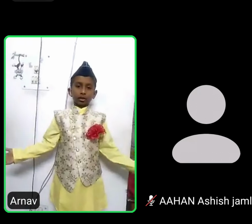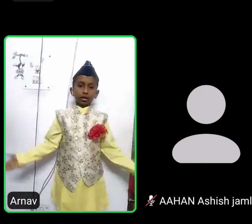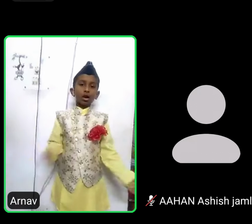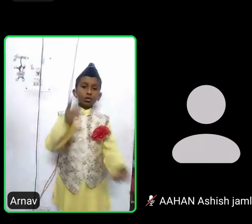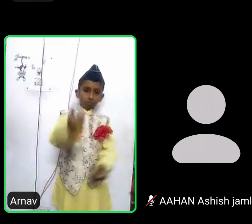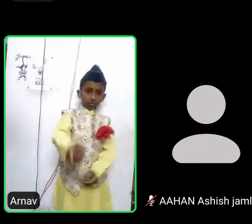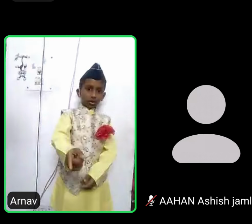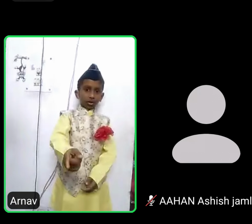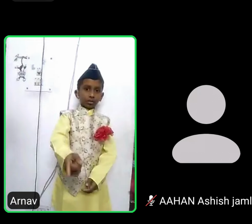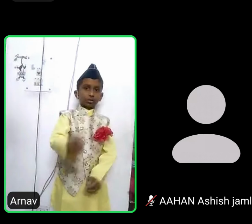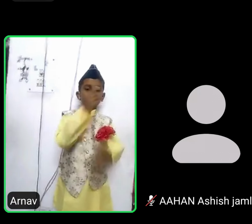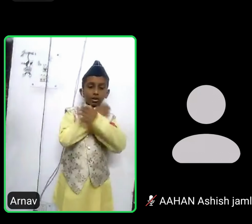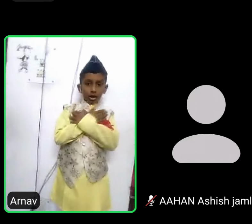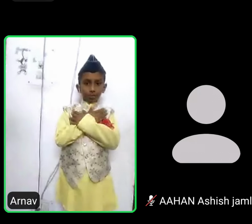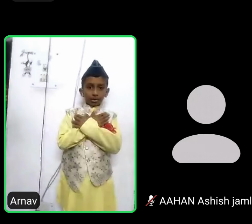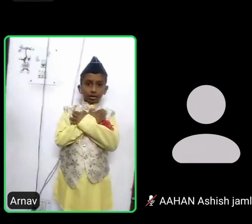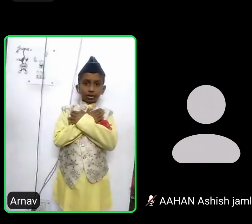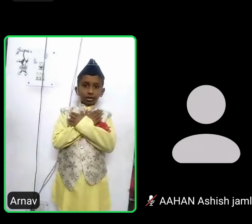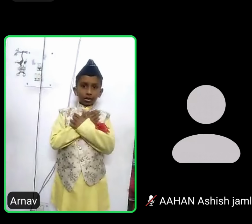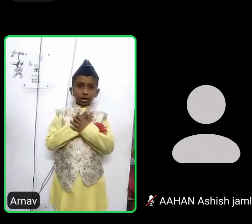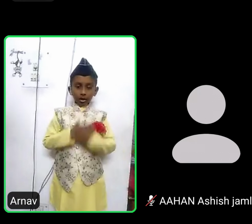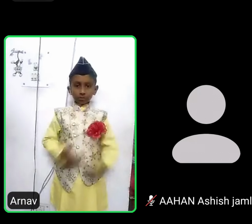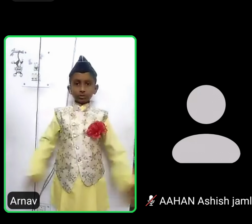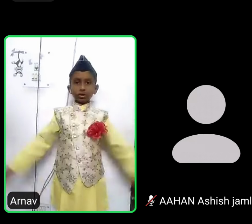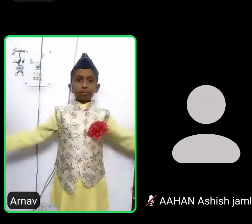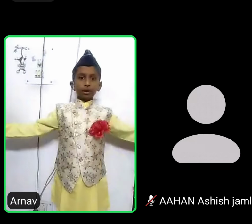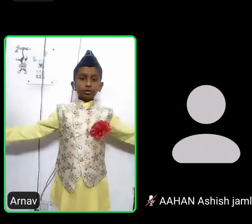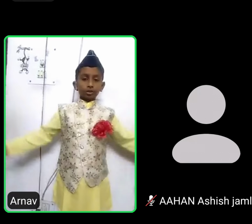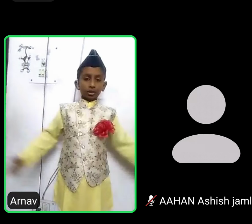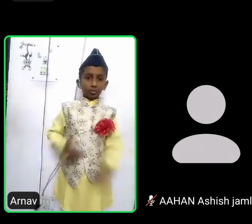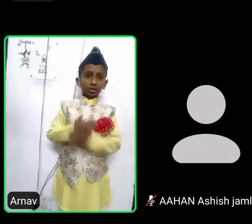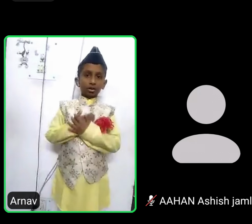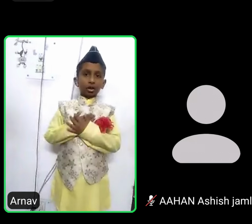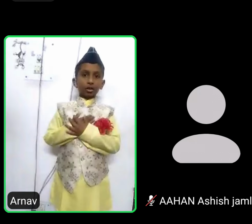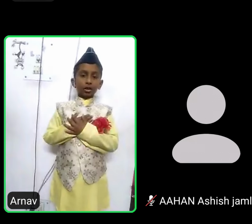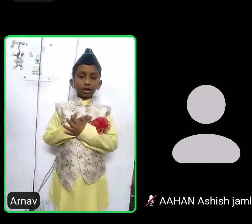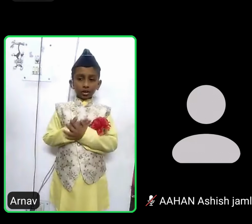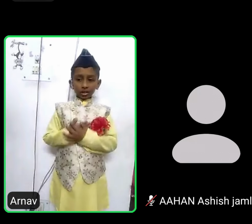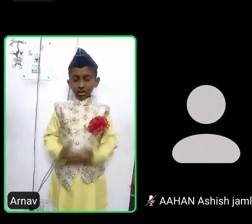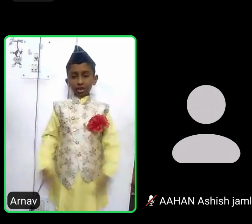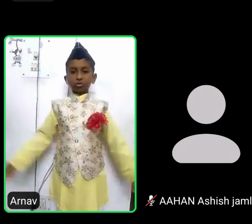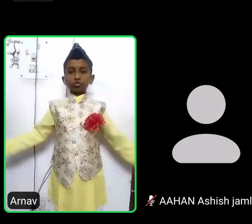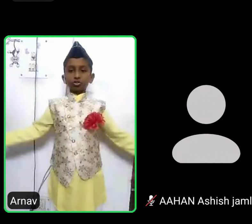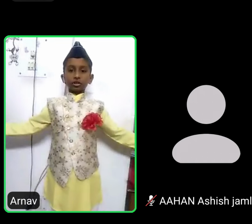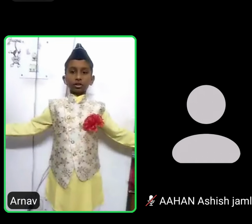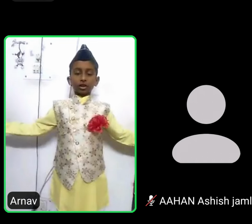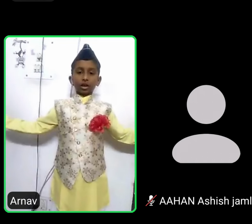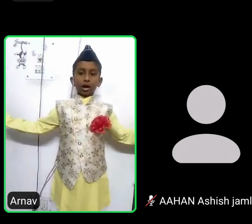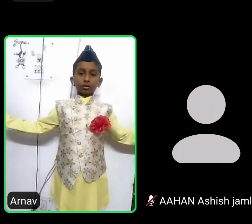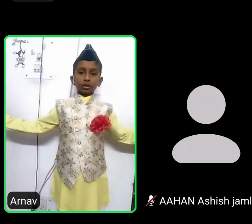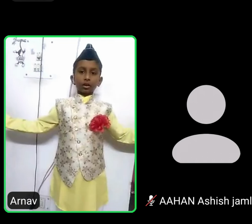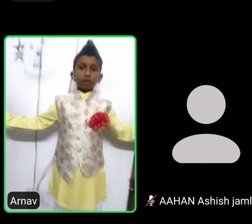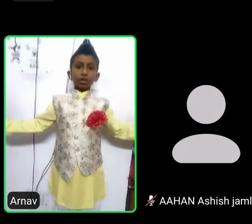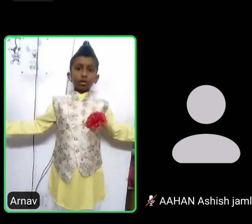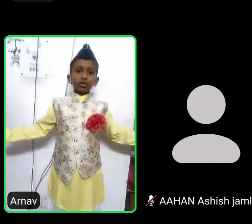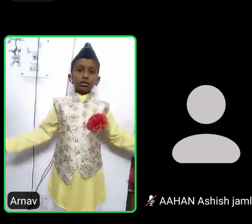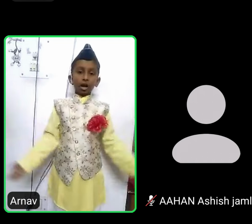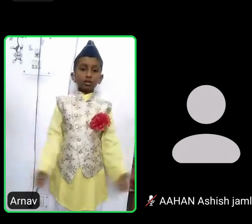सकते उनके बच्चे अपने बच्चे मिलकर गीत सीखे